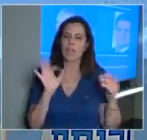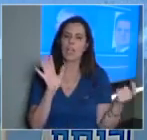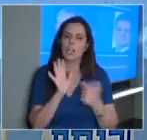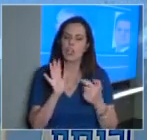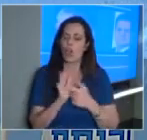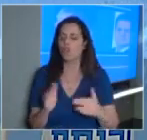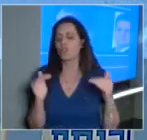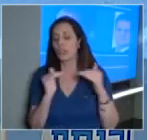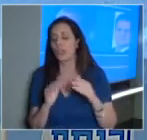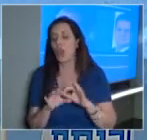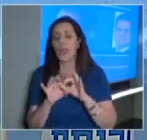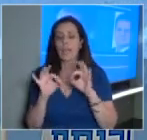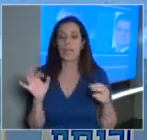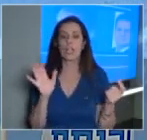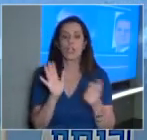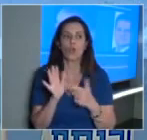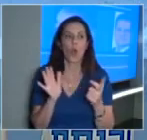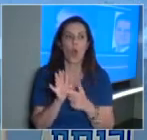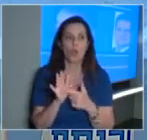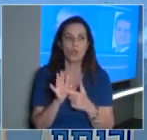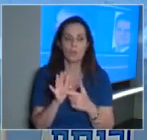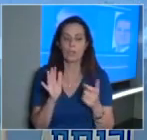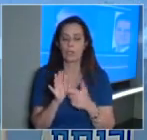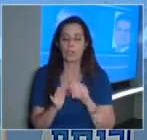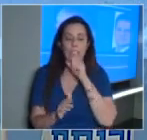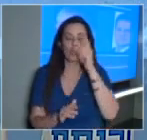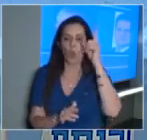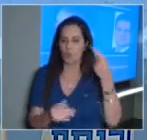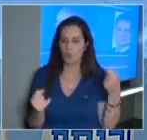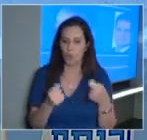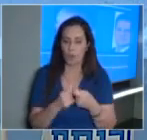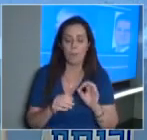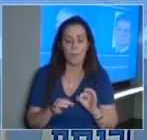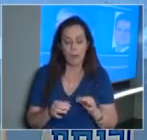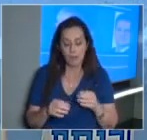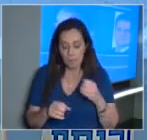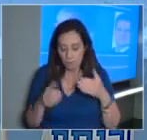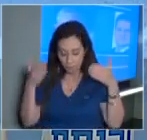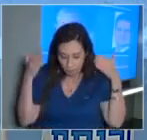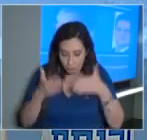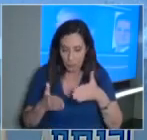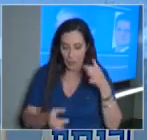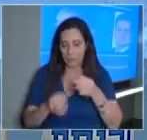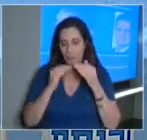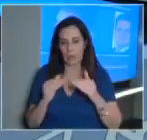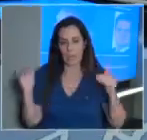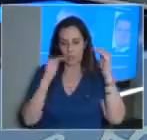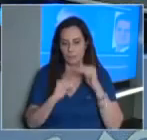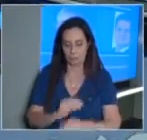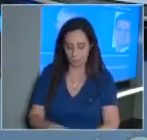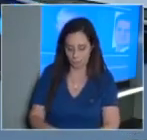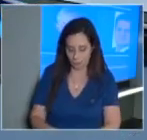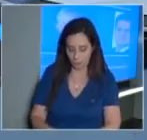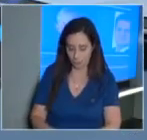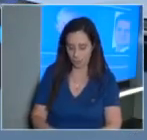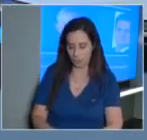את השוויון, לא להתחיל עכשיו לדרוש דרישות היסטוריות שנוגעות, אלא להילחם ספציפית על בית המשפט העליון. את זה